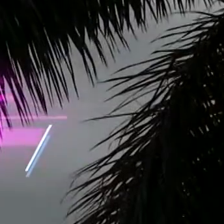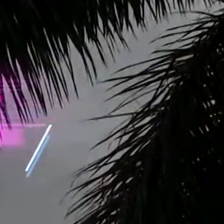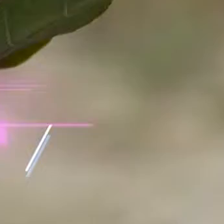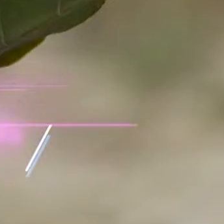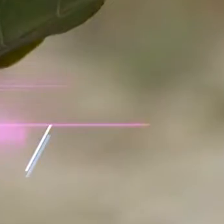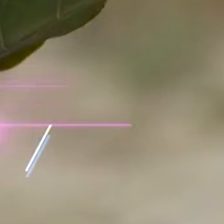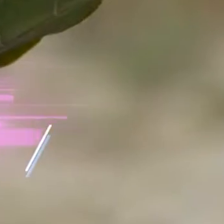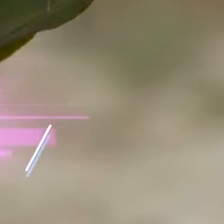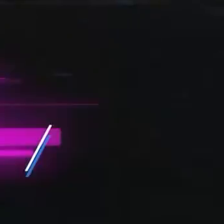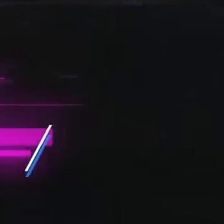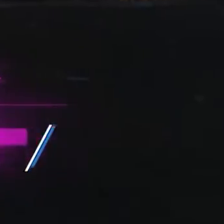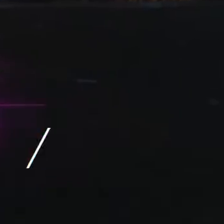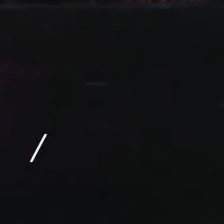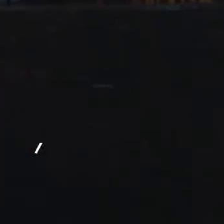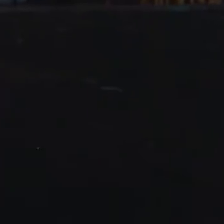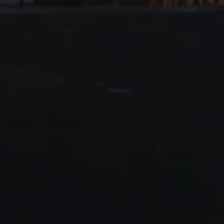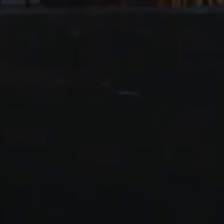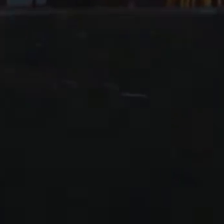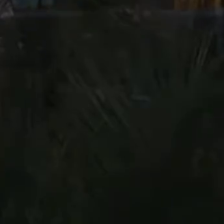केही फरक।